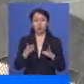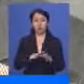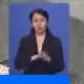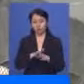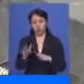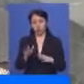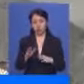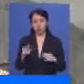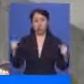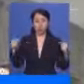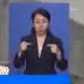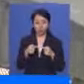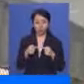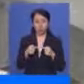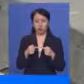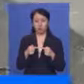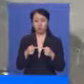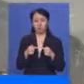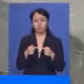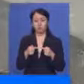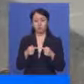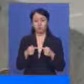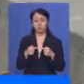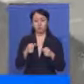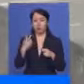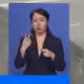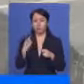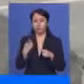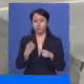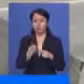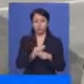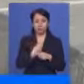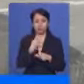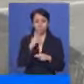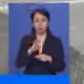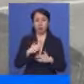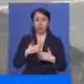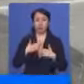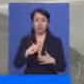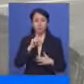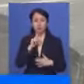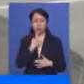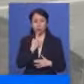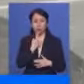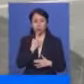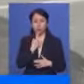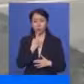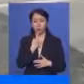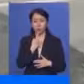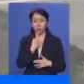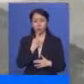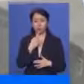выполнять четко. И без оглядки, как говорится, дышать трудно. Да не, вот